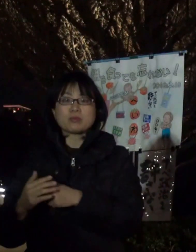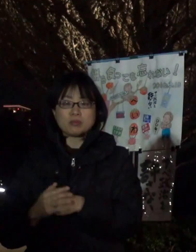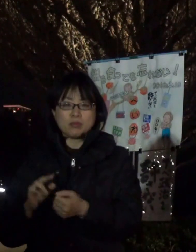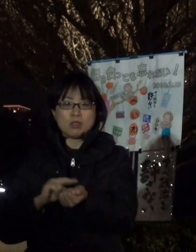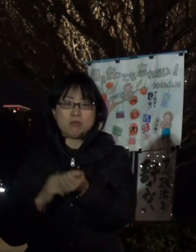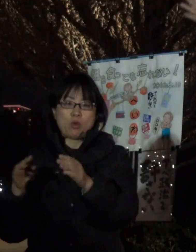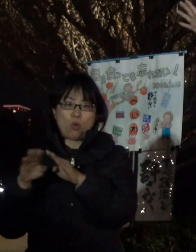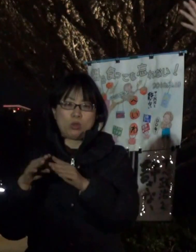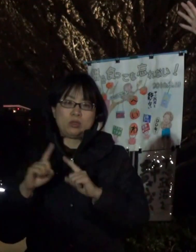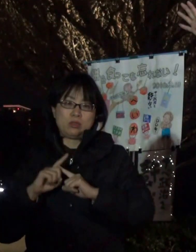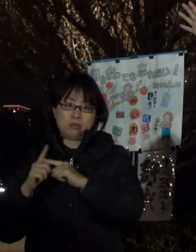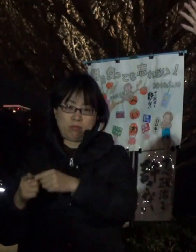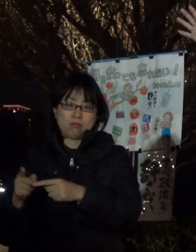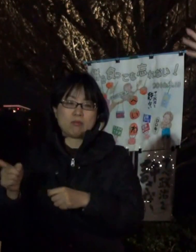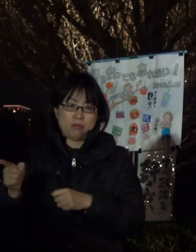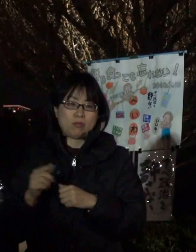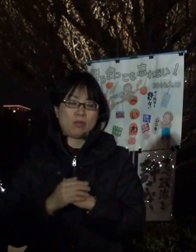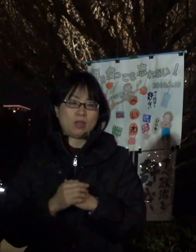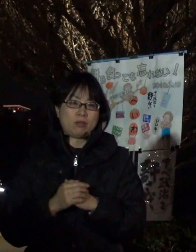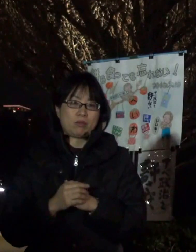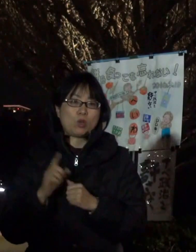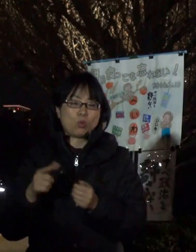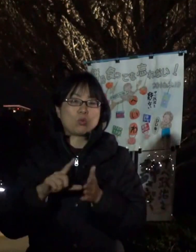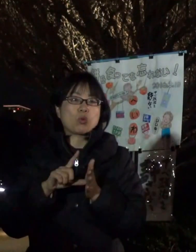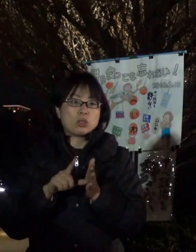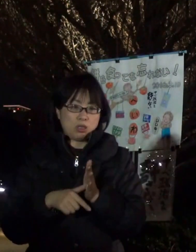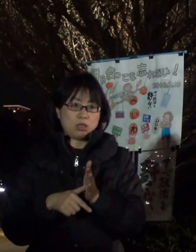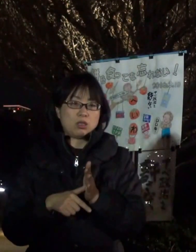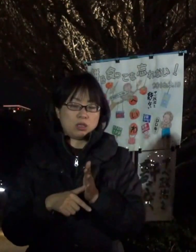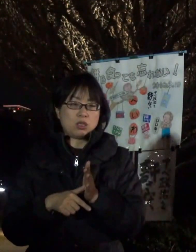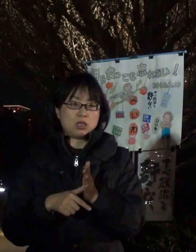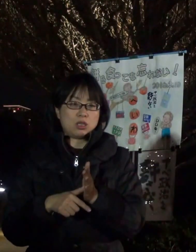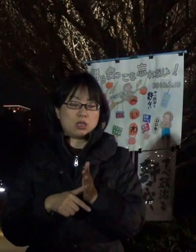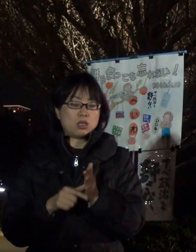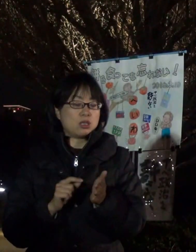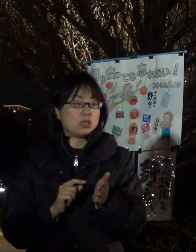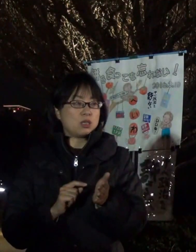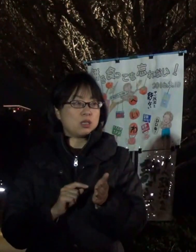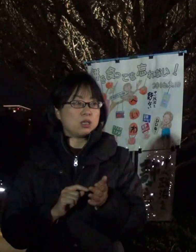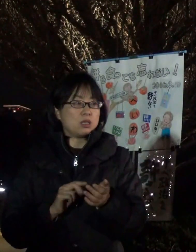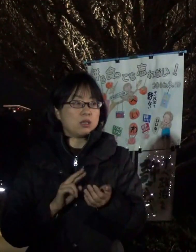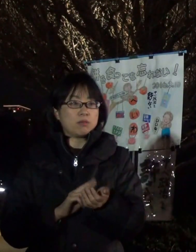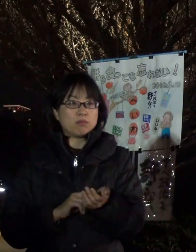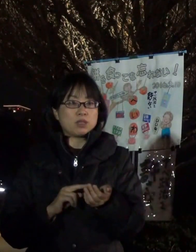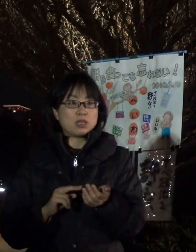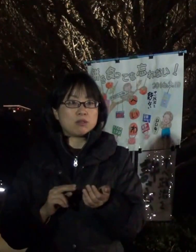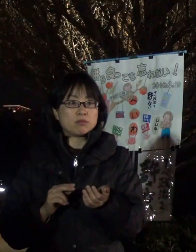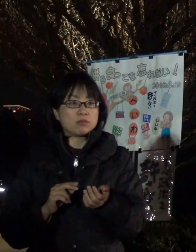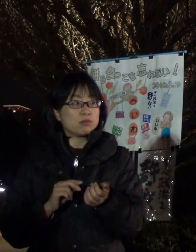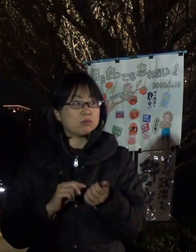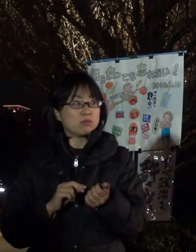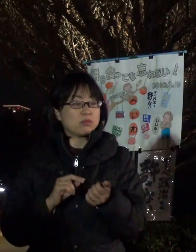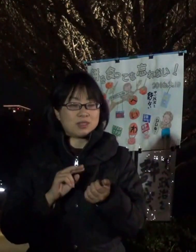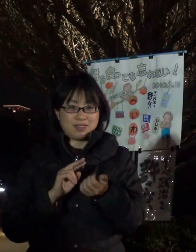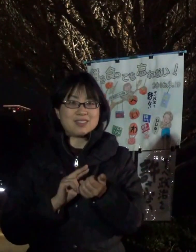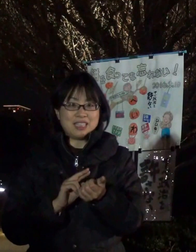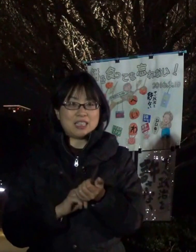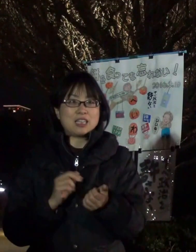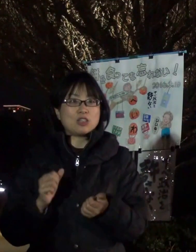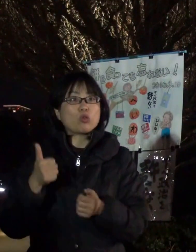たドクターが、あれどこ行っちゃった、梅田さん、どこ行っちゃった、あ、